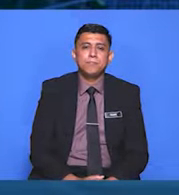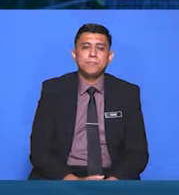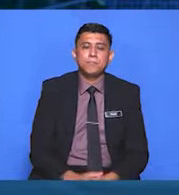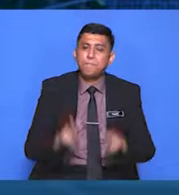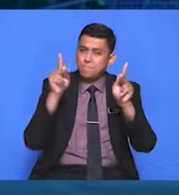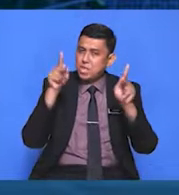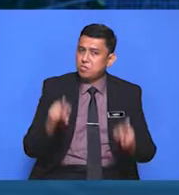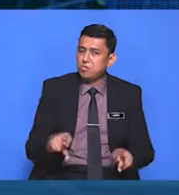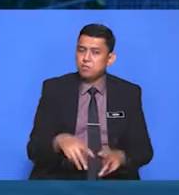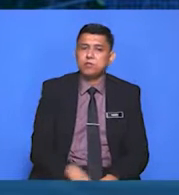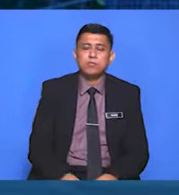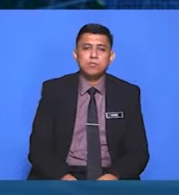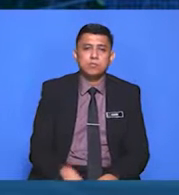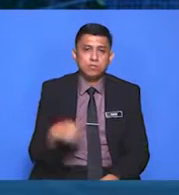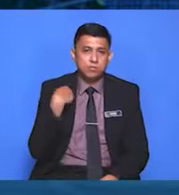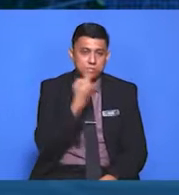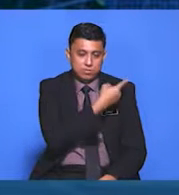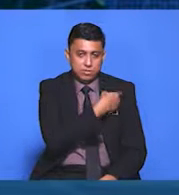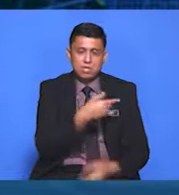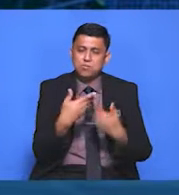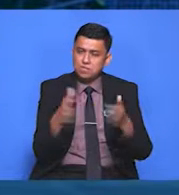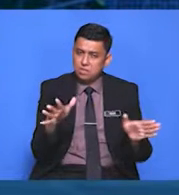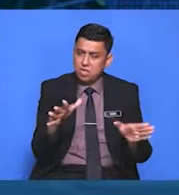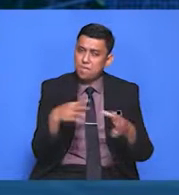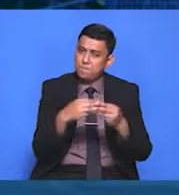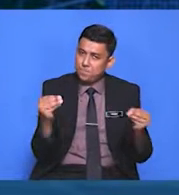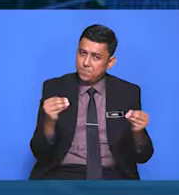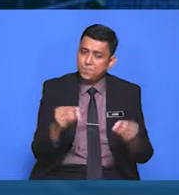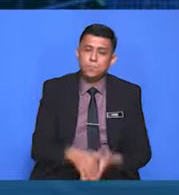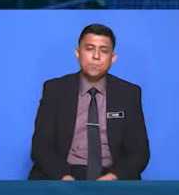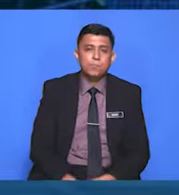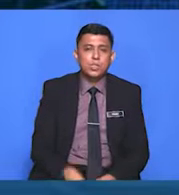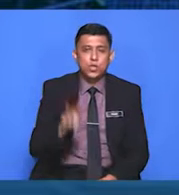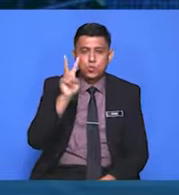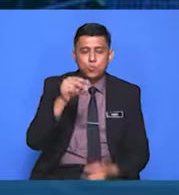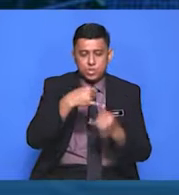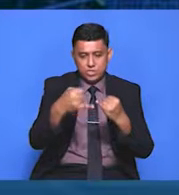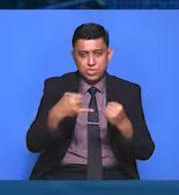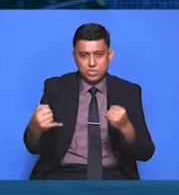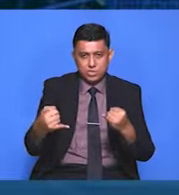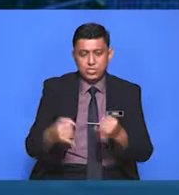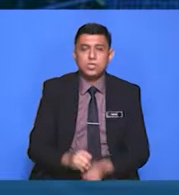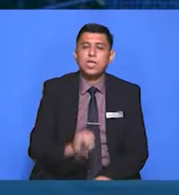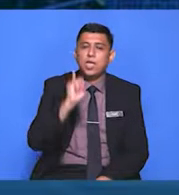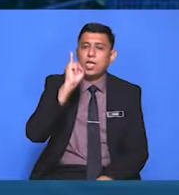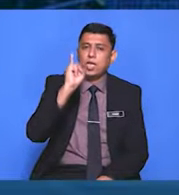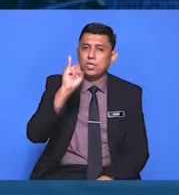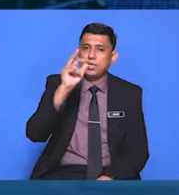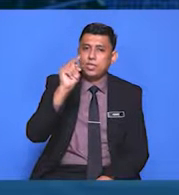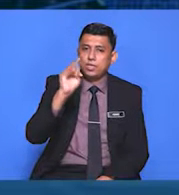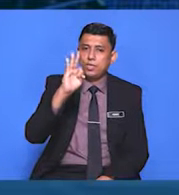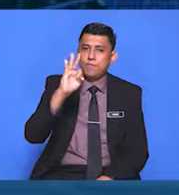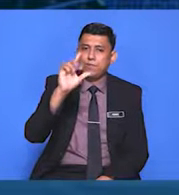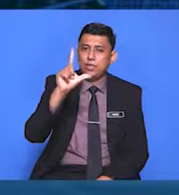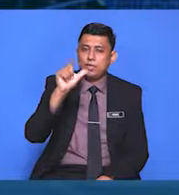Para pelajar, kita sudah pun selesai mengetahui dua jenis inflasi.